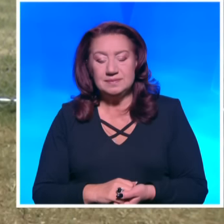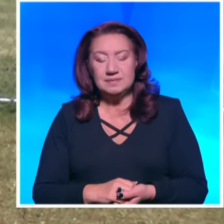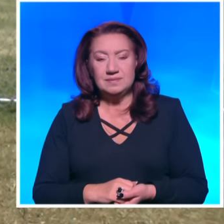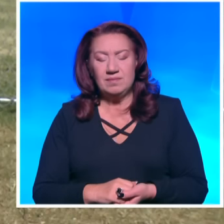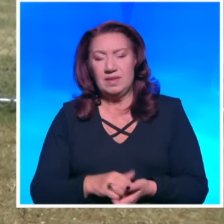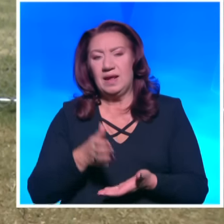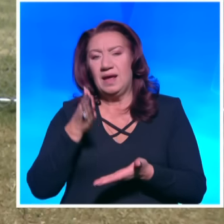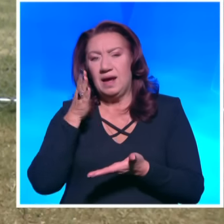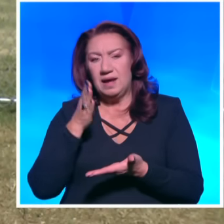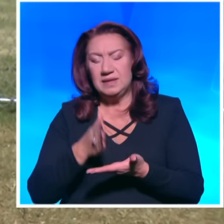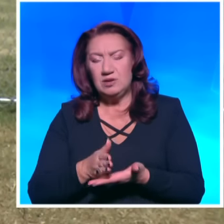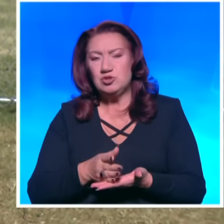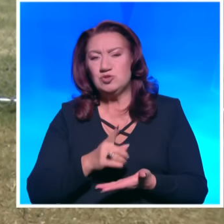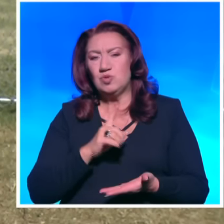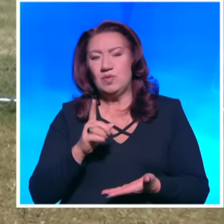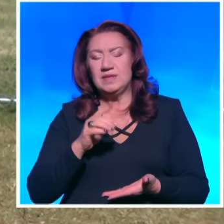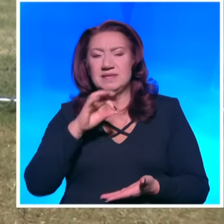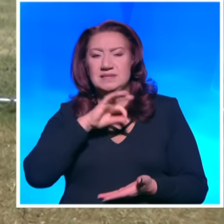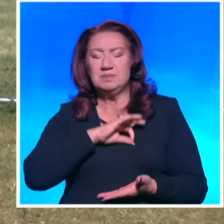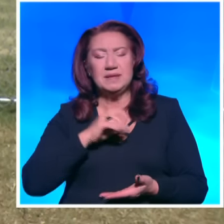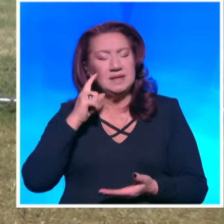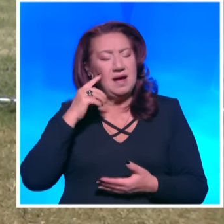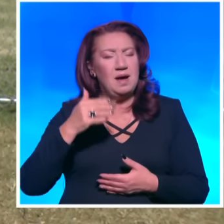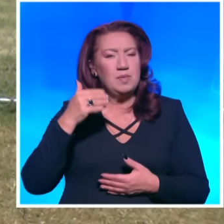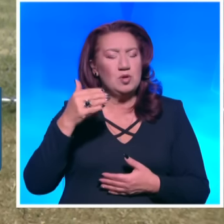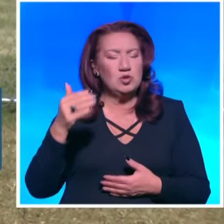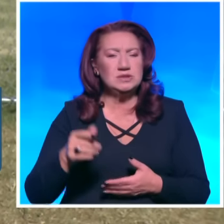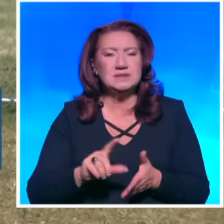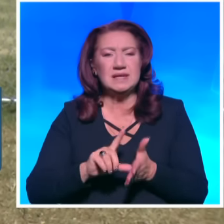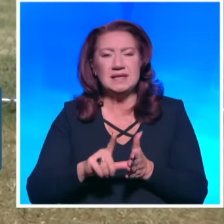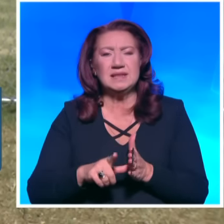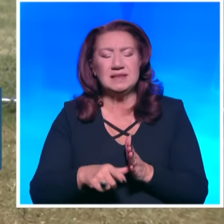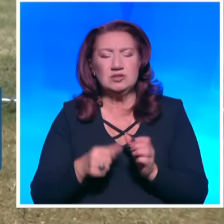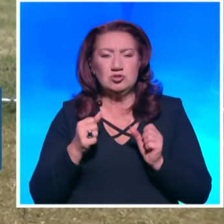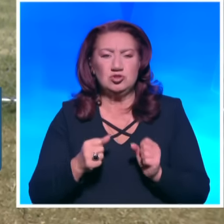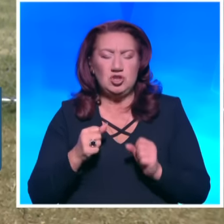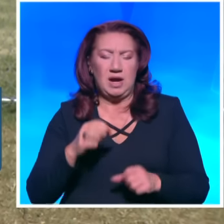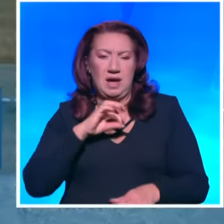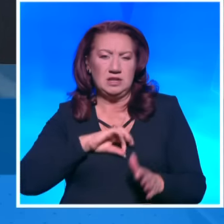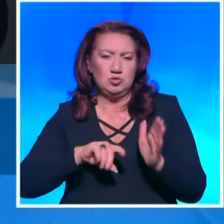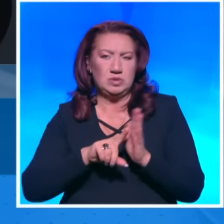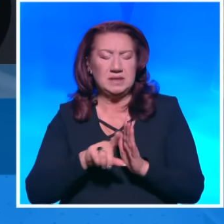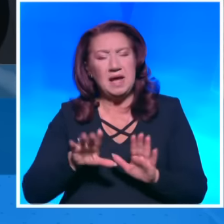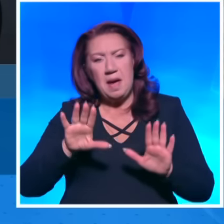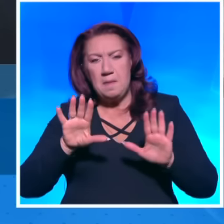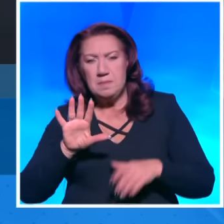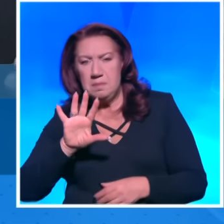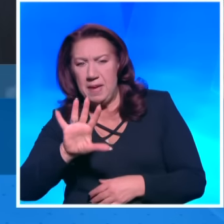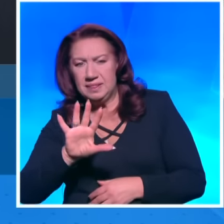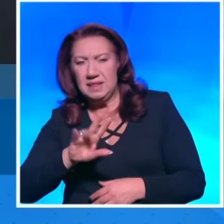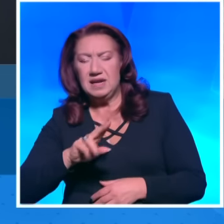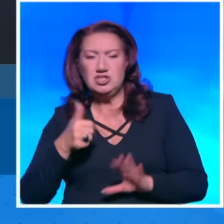Вики, категорично не се сбъднаха прогнозите за неясноти и дълго чакане на резултатите, защото едва 5-6 часа след края на гласуването в Америка